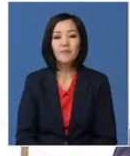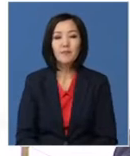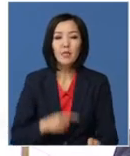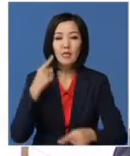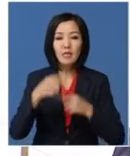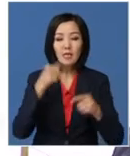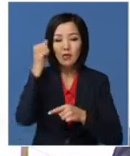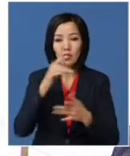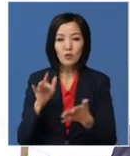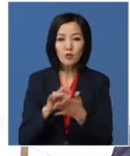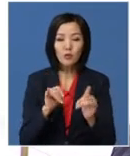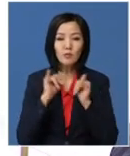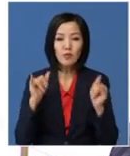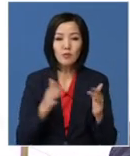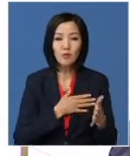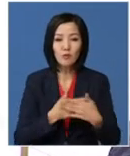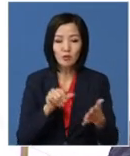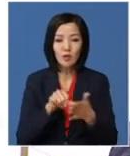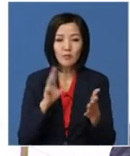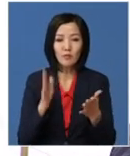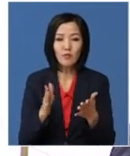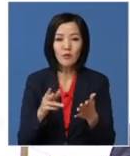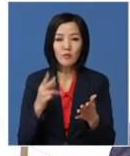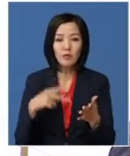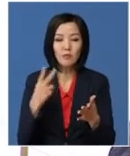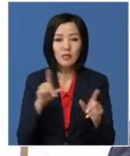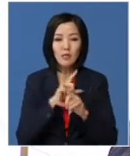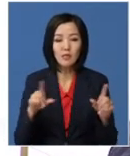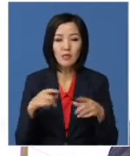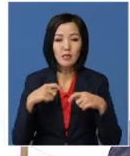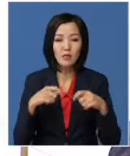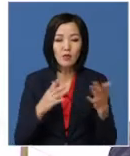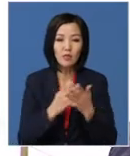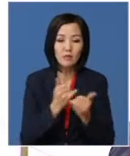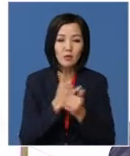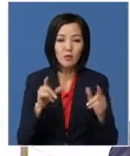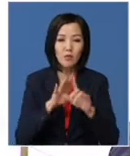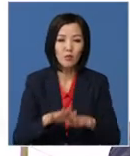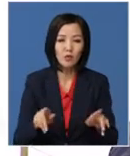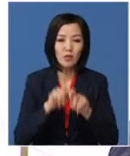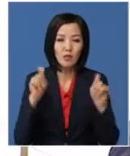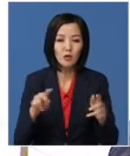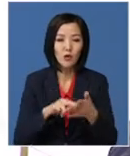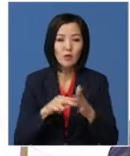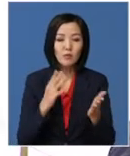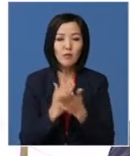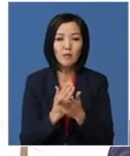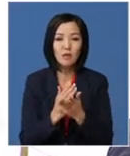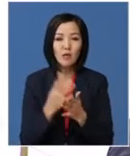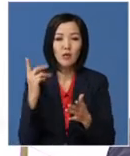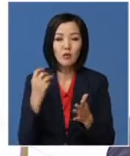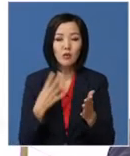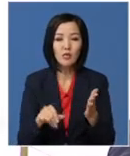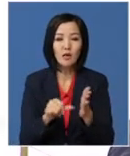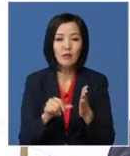Келер жылы өңір туризмін дамытуға күш саламыз деп отырмыз. 22 нысан сауда қызмет көрсету орындарын ашу жоспарда. Қазір 146